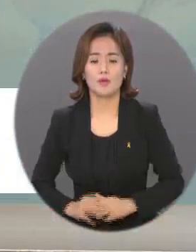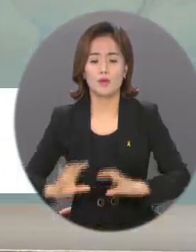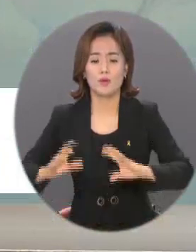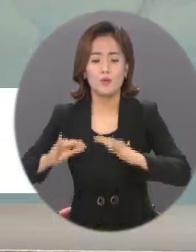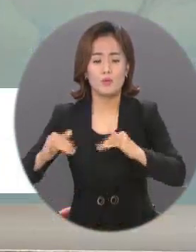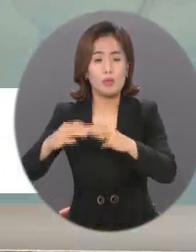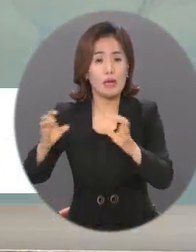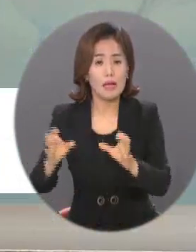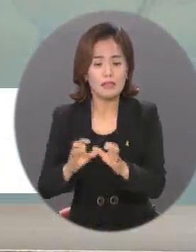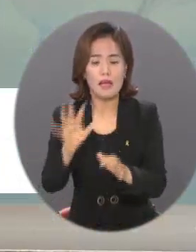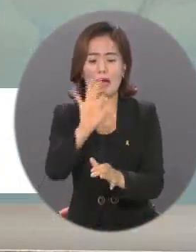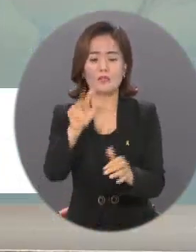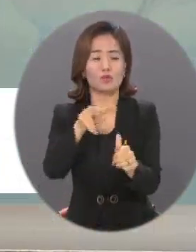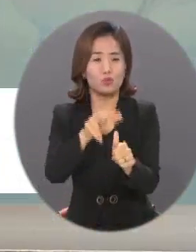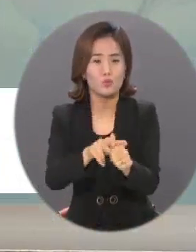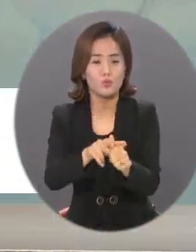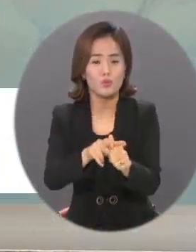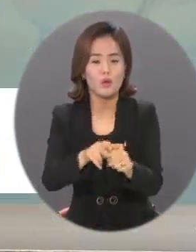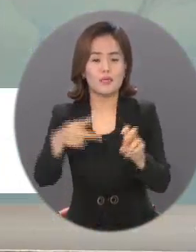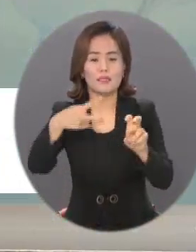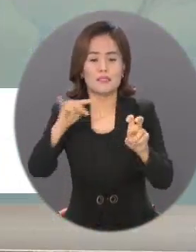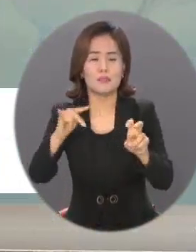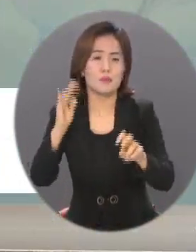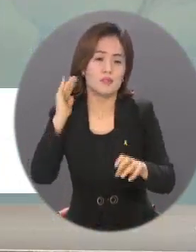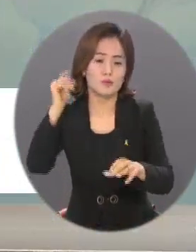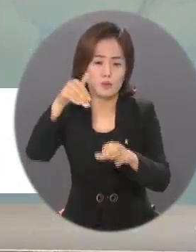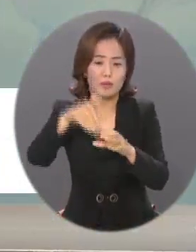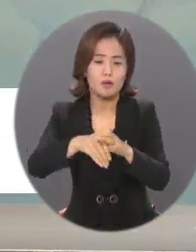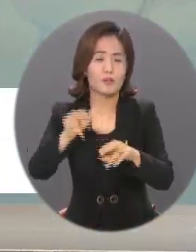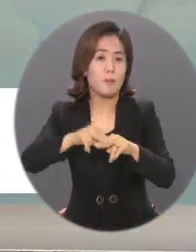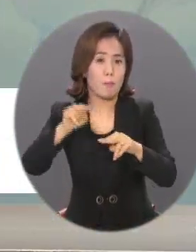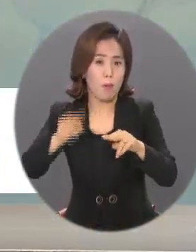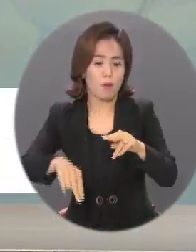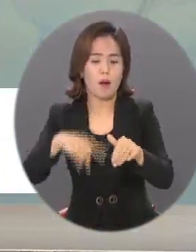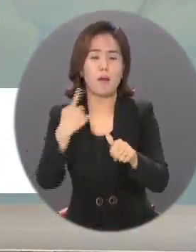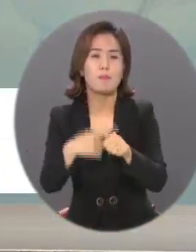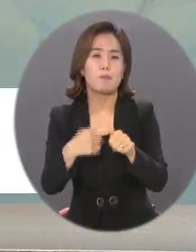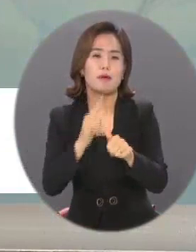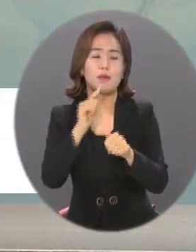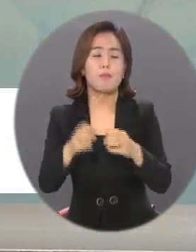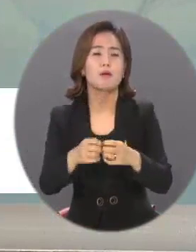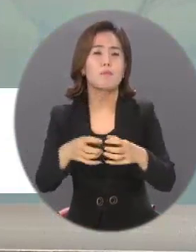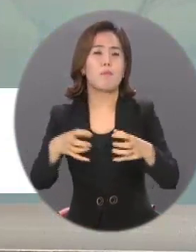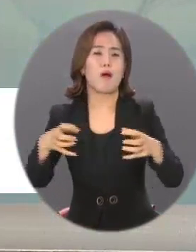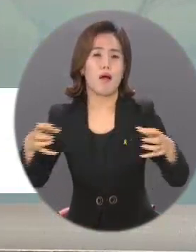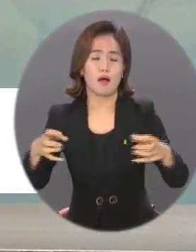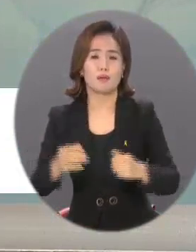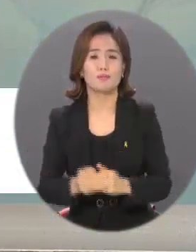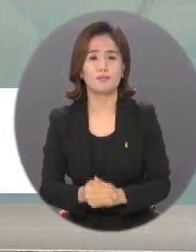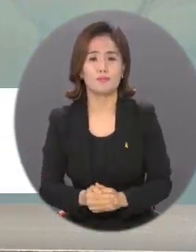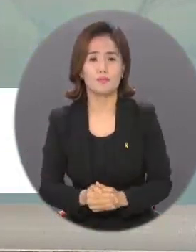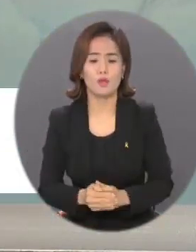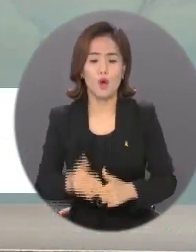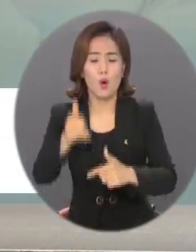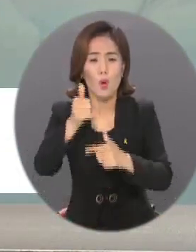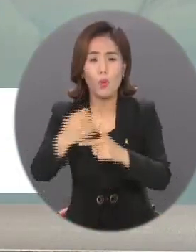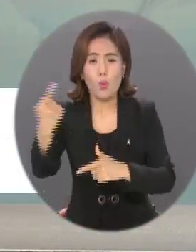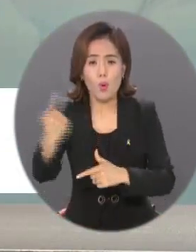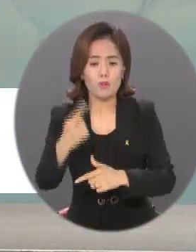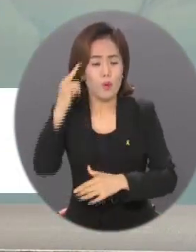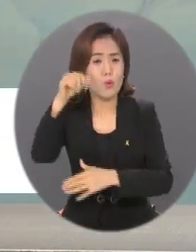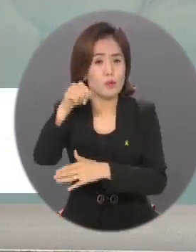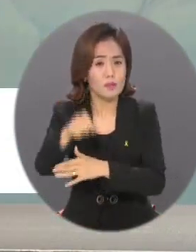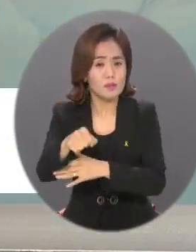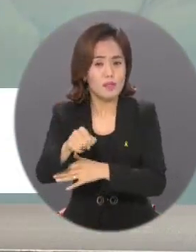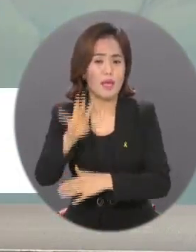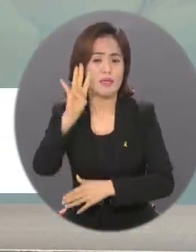국민의당 안철수 후보가 끝내 20대 대선에서 물러나면서 비판의 목소리가 커지고 있습니다. 호남을 찾아 고개를